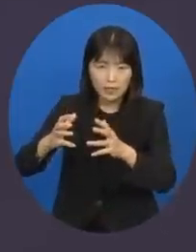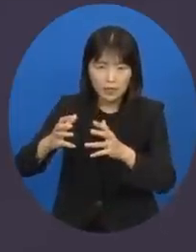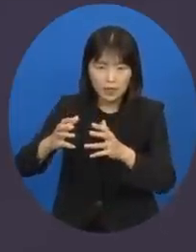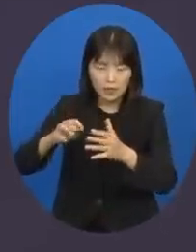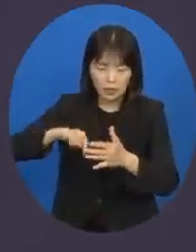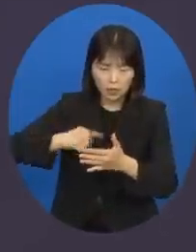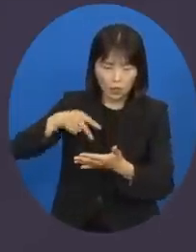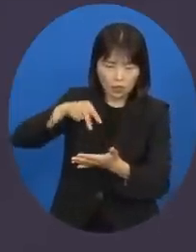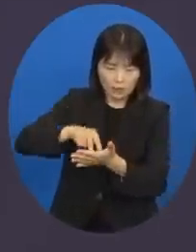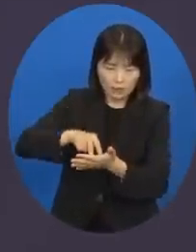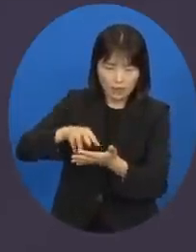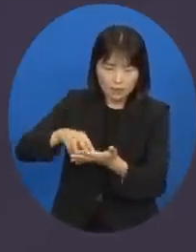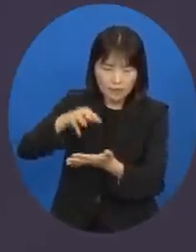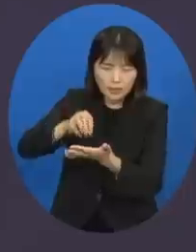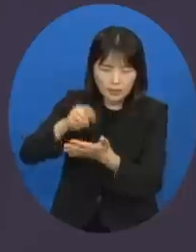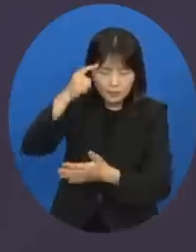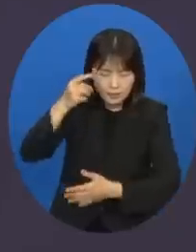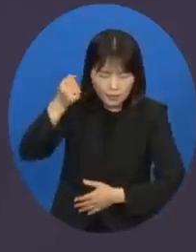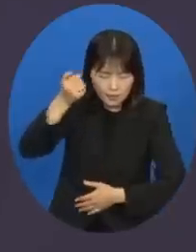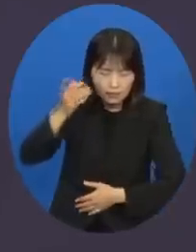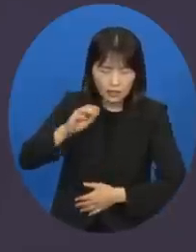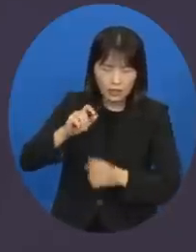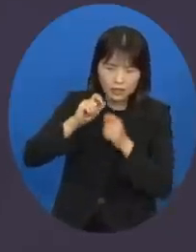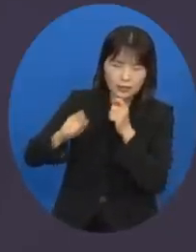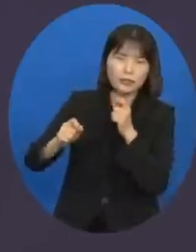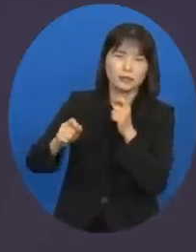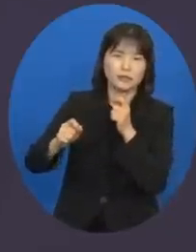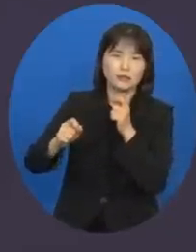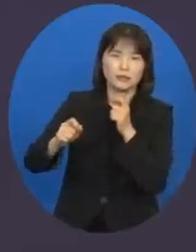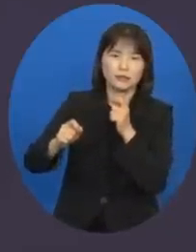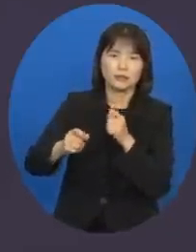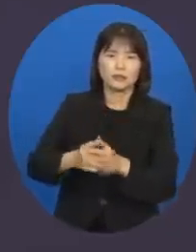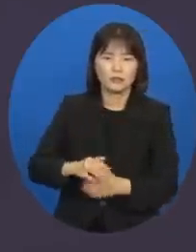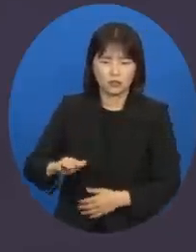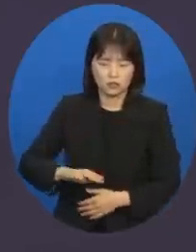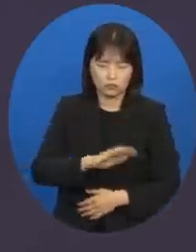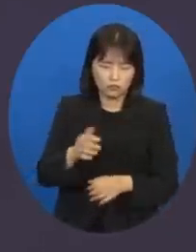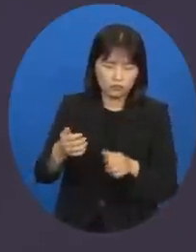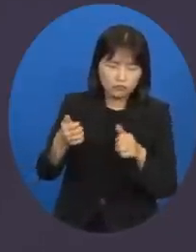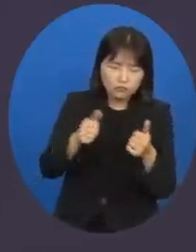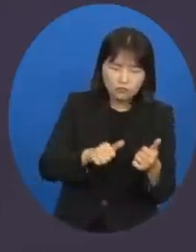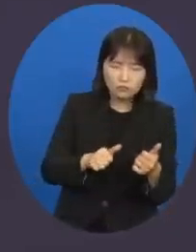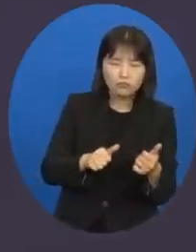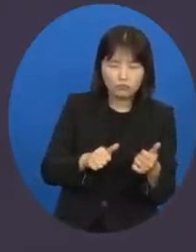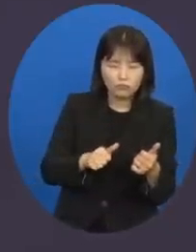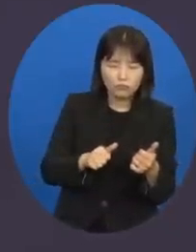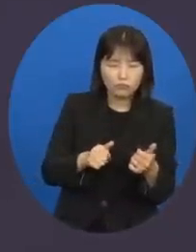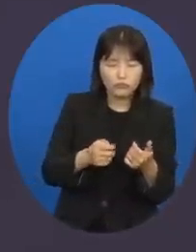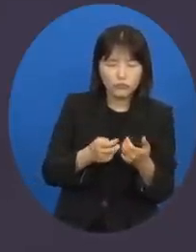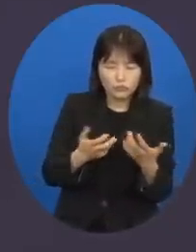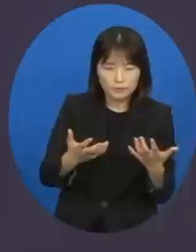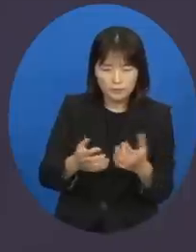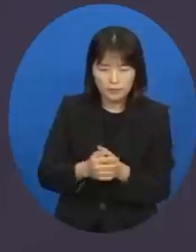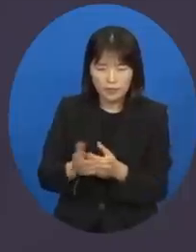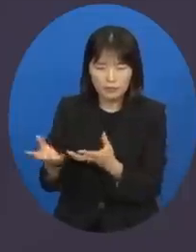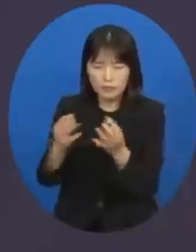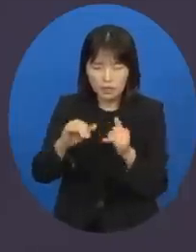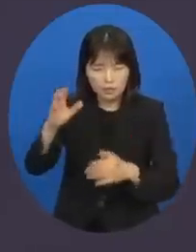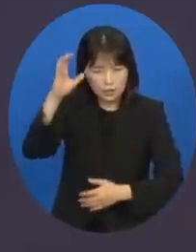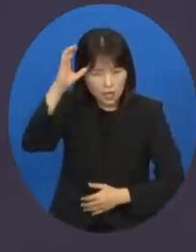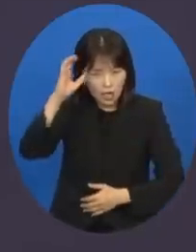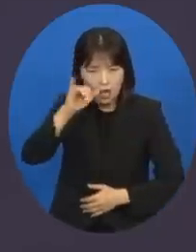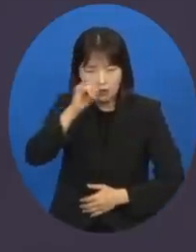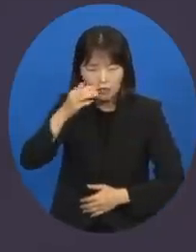줄 알았는데 알고 봤더니 사기꾼이었구나. 우리야 죽는 거야 그렇지만 많은 사람들이 기대를 했었는데 그렇게